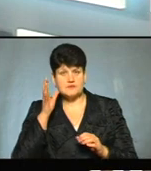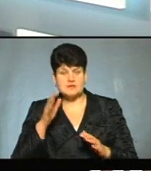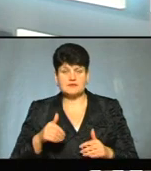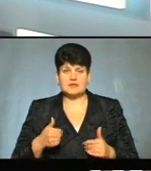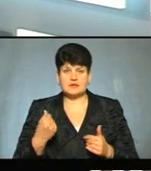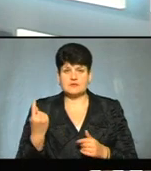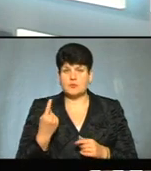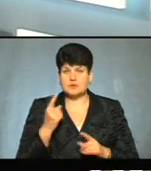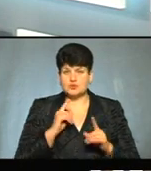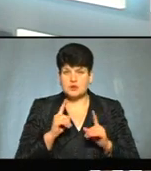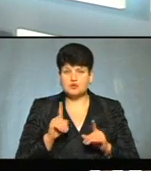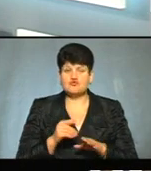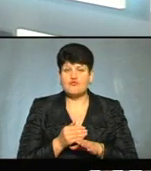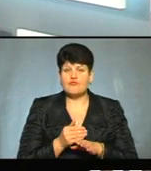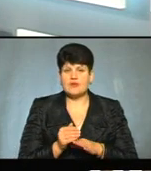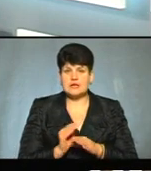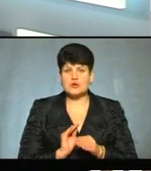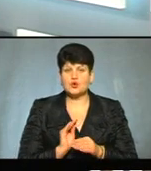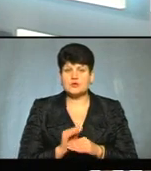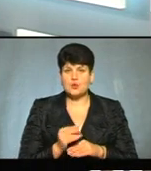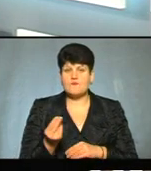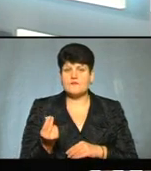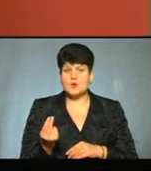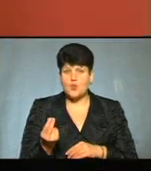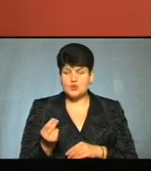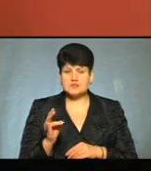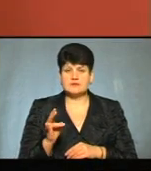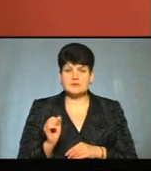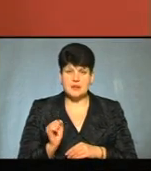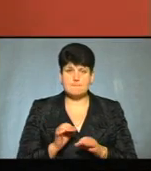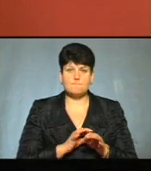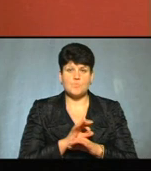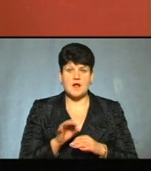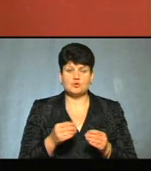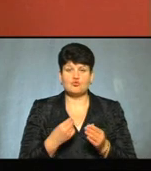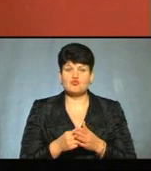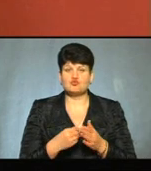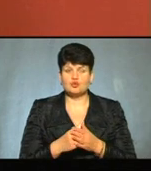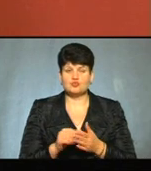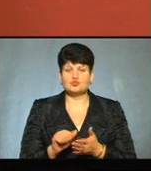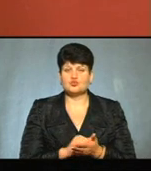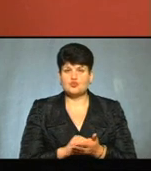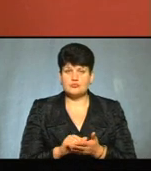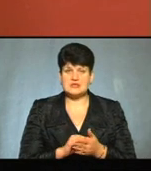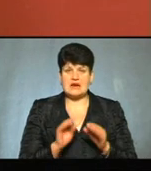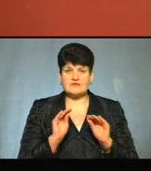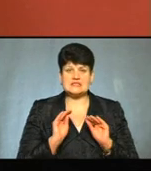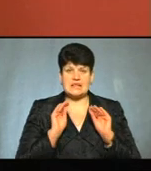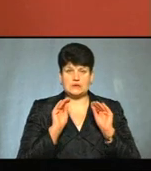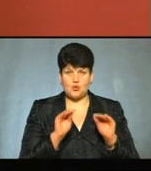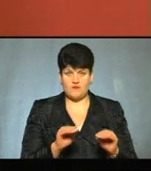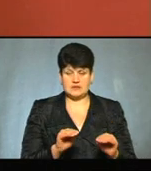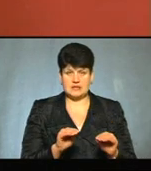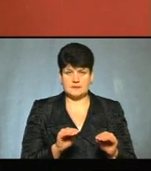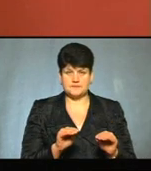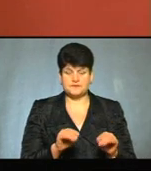коли звертаються в обласну раду щодо виділення додаткових коштів на проектно-кошторисну документацію, на